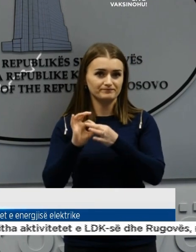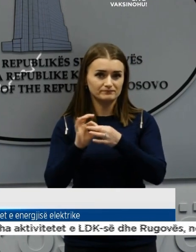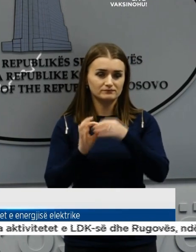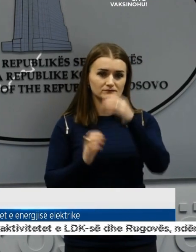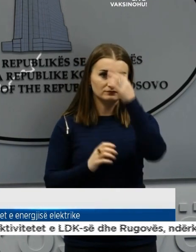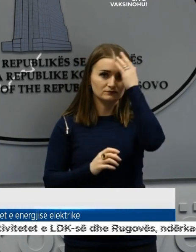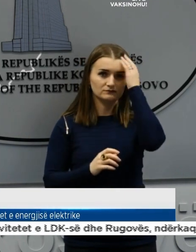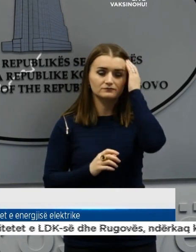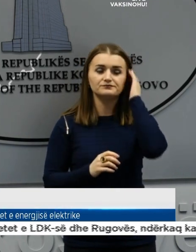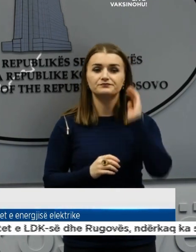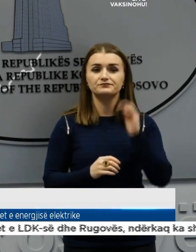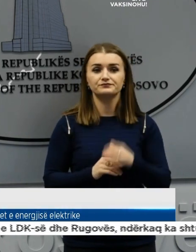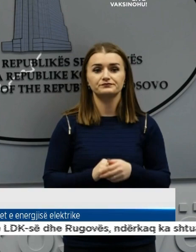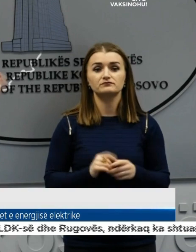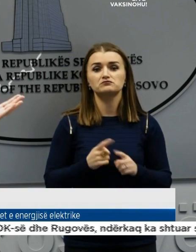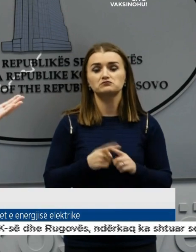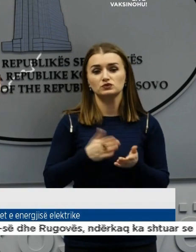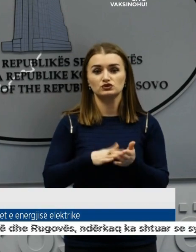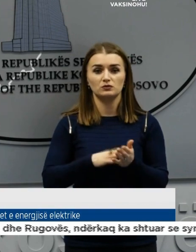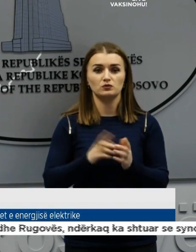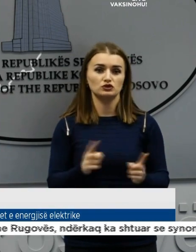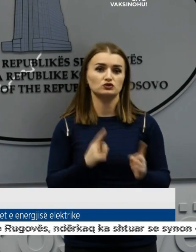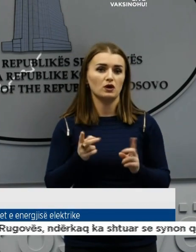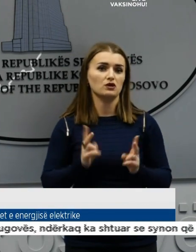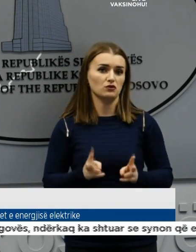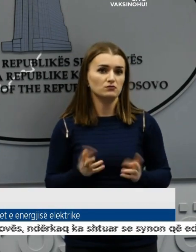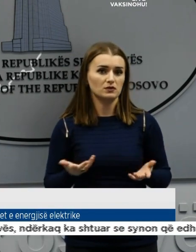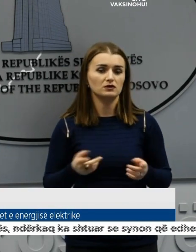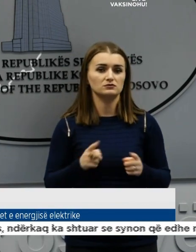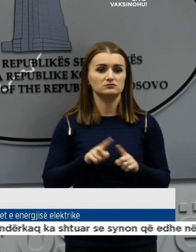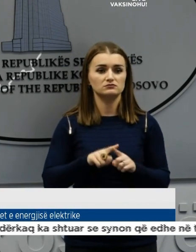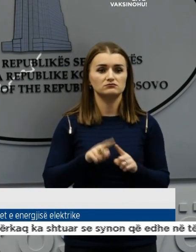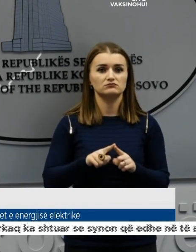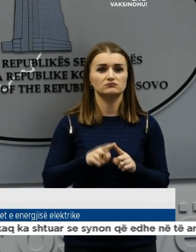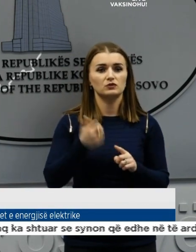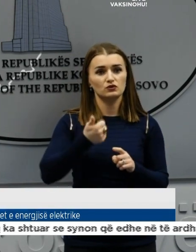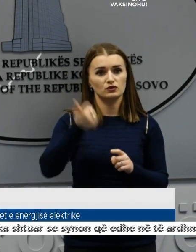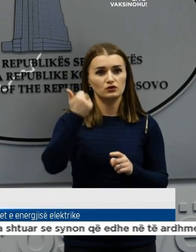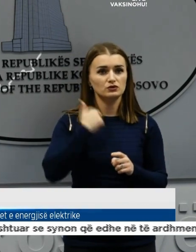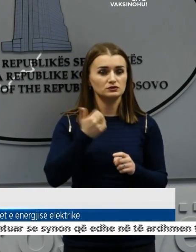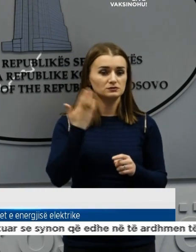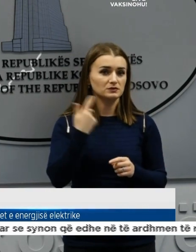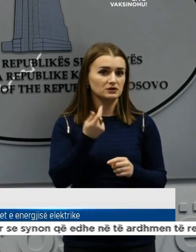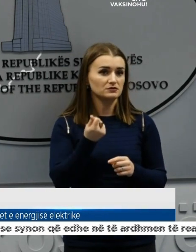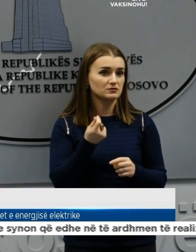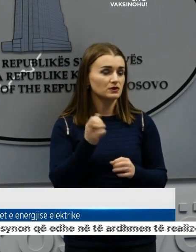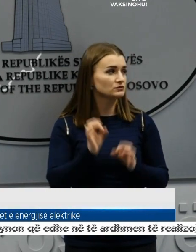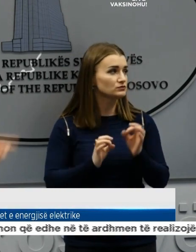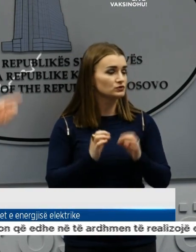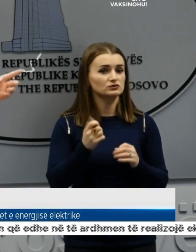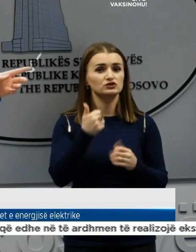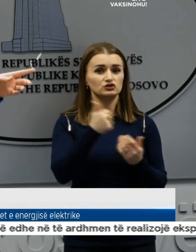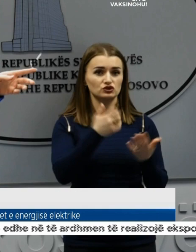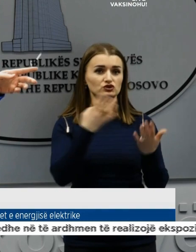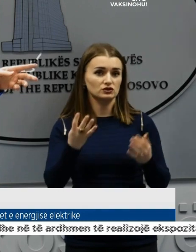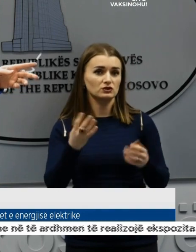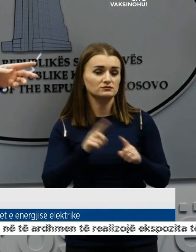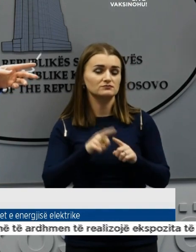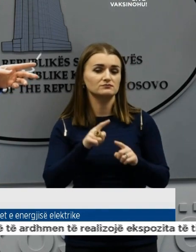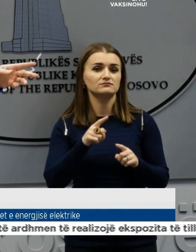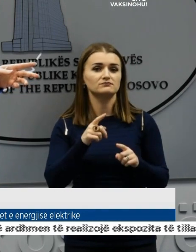normale, një vit më parë, sot një vit, çmimi ka qenë 69 euro për megavatorë, keni